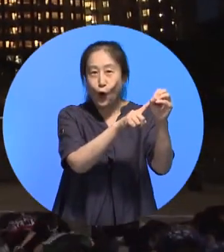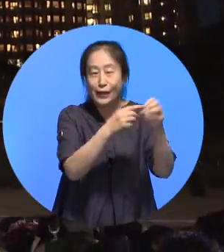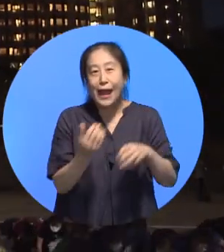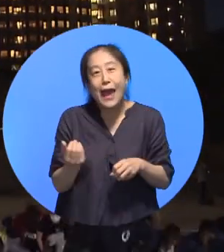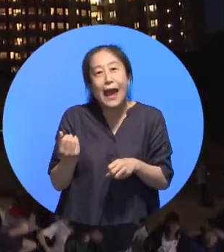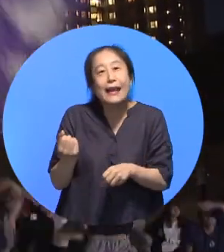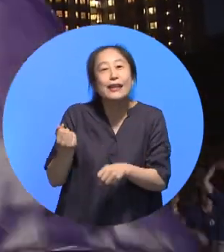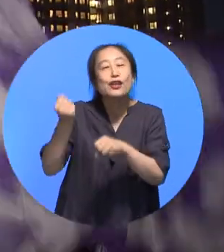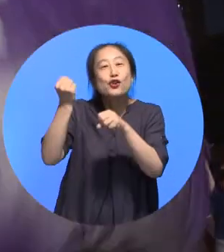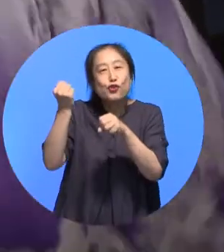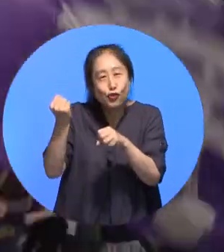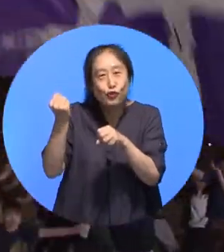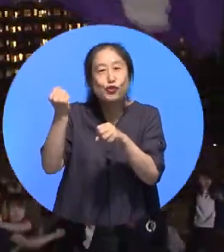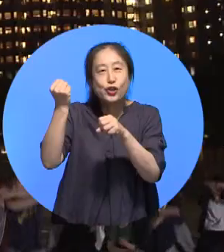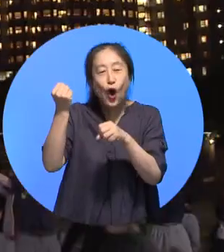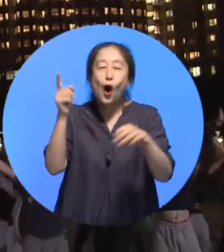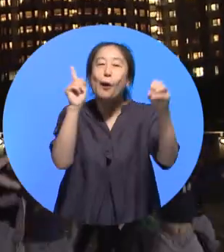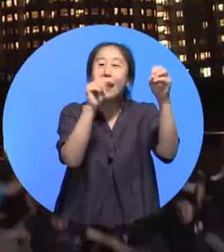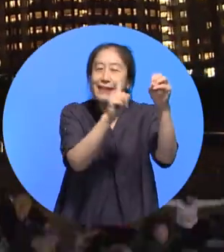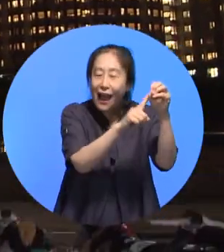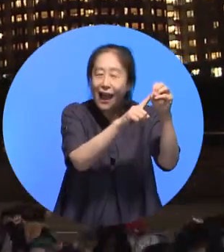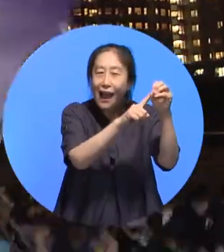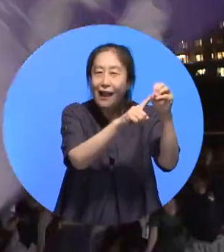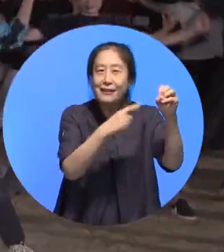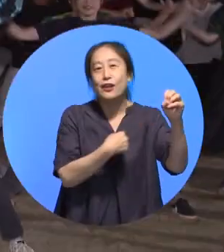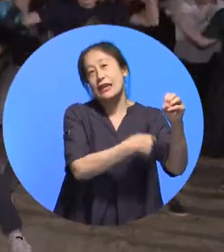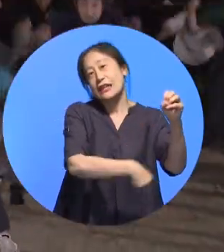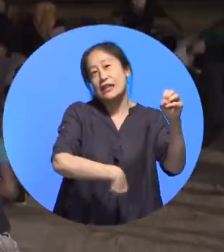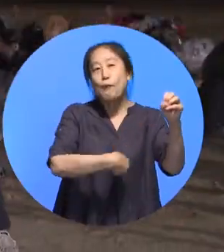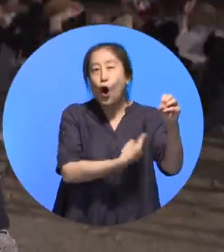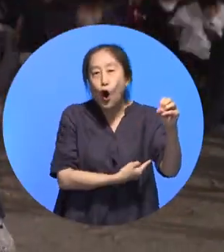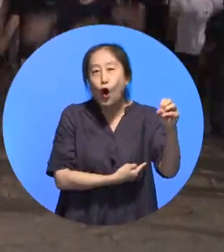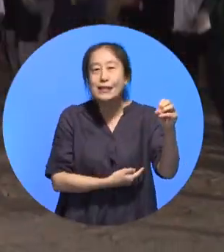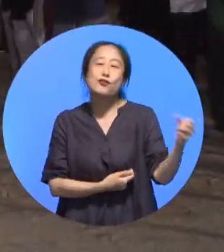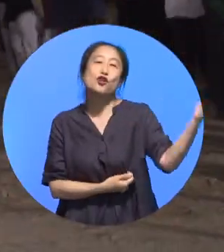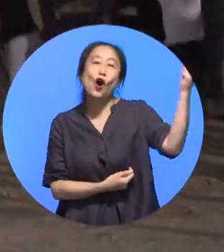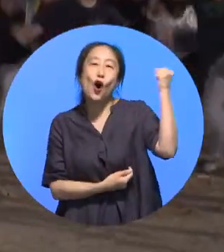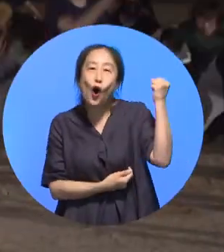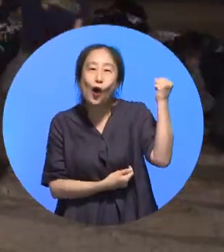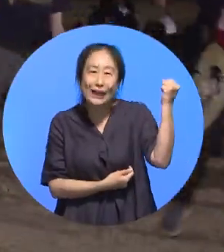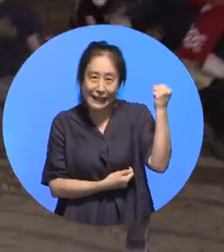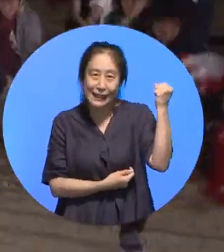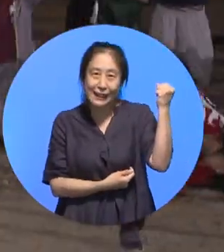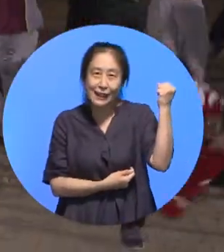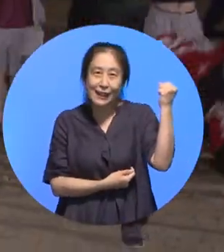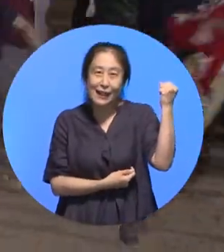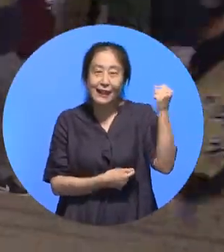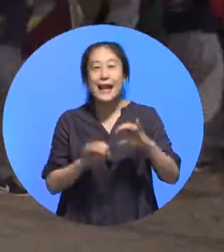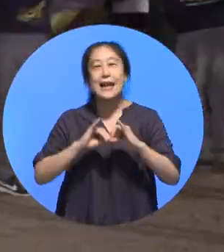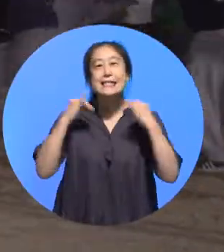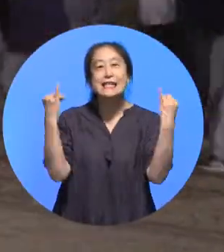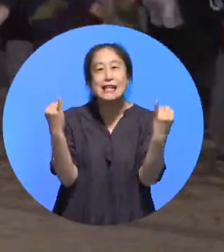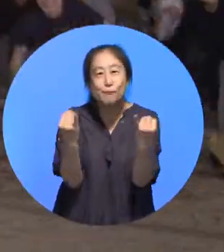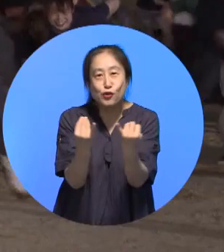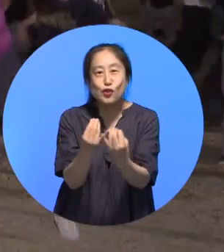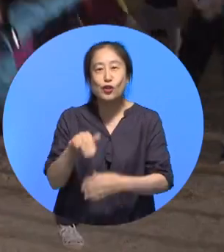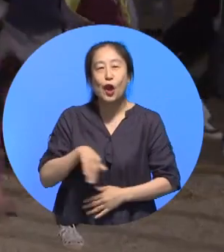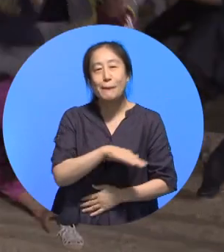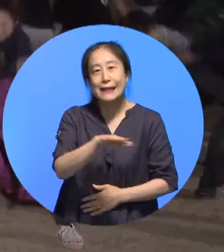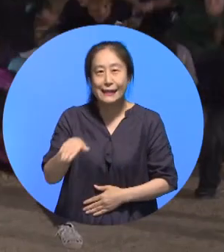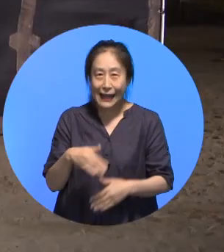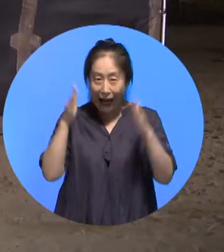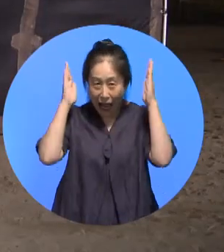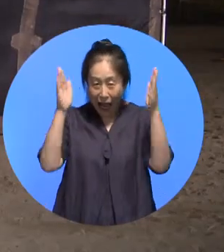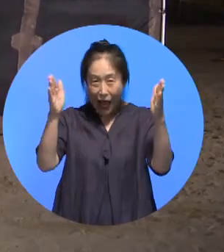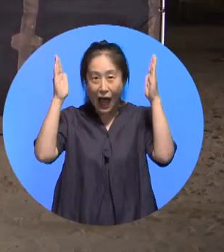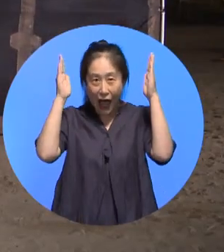その今まで踊ってきた作品よりやっぱり自分たちのテーマとしてるお祭りで踊れてなおかつ対を指せるいう